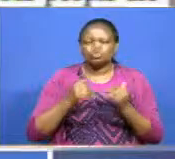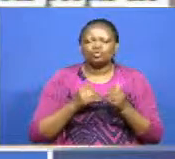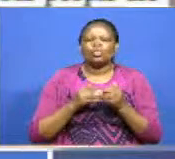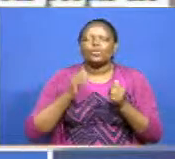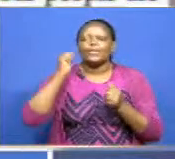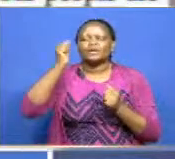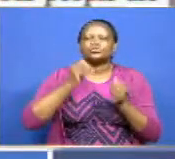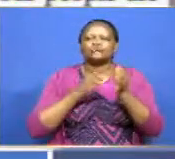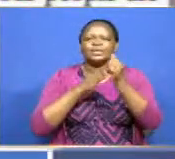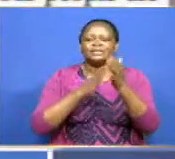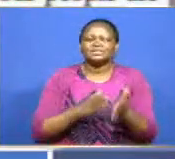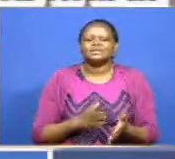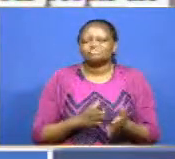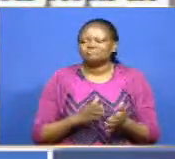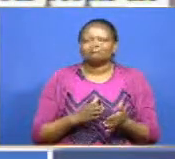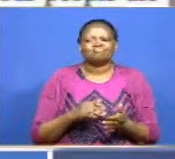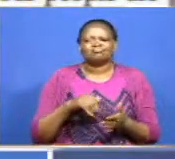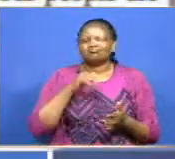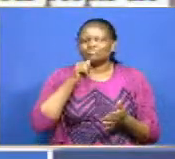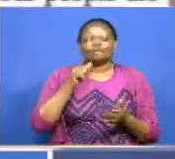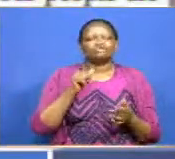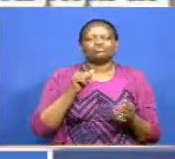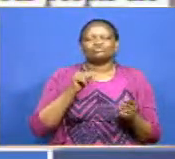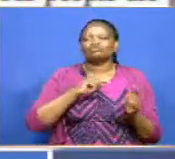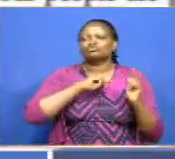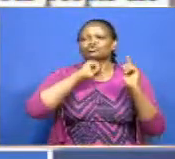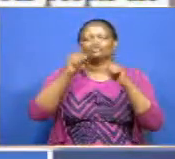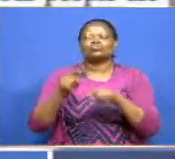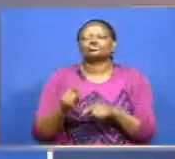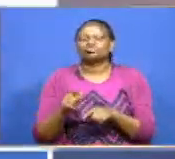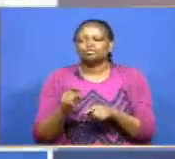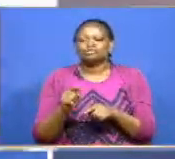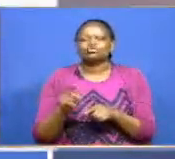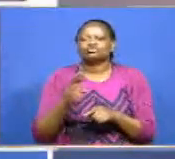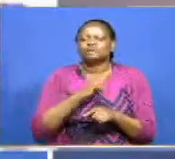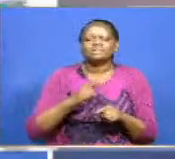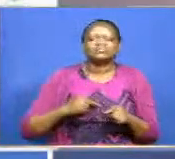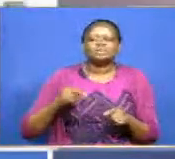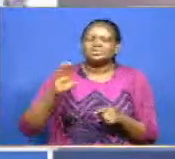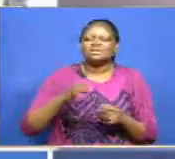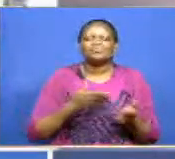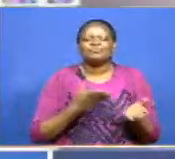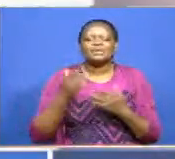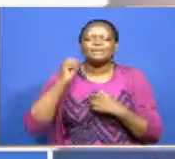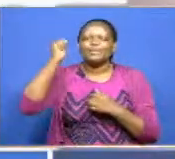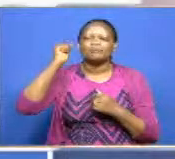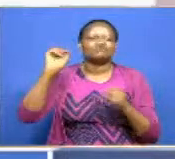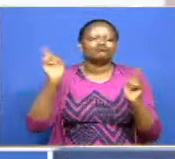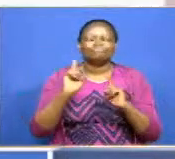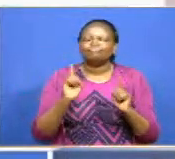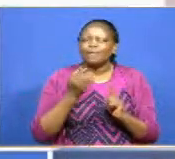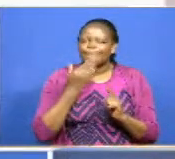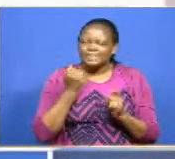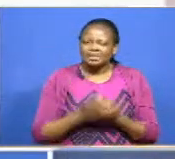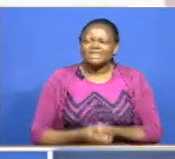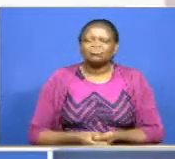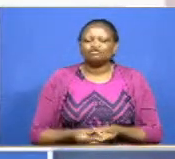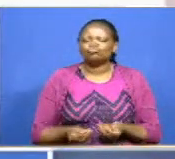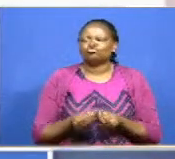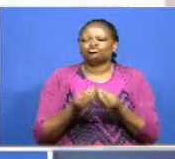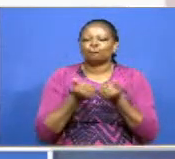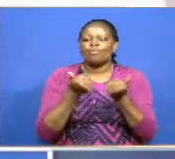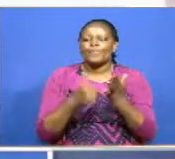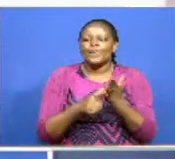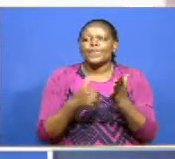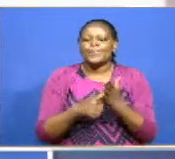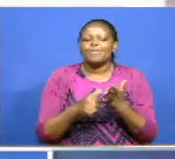kisiasa kutopeleka siasa kwenye maeneo ya kuabudu, huku wakitafuta maelewano kuhusu vipenge tata katika ripoti ya